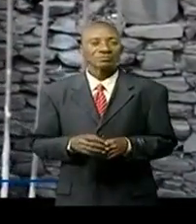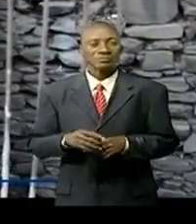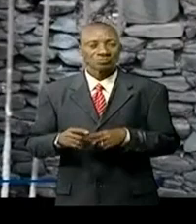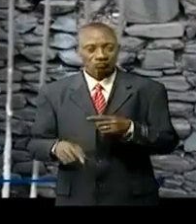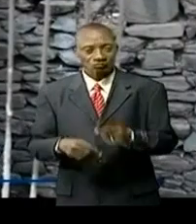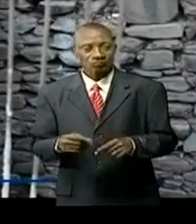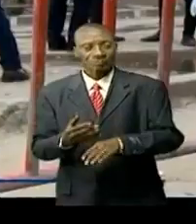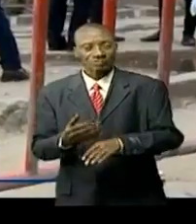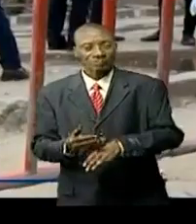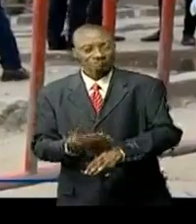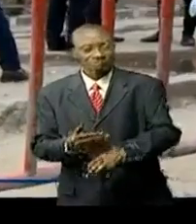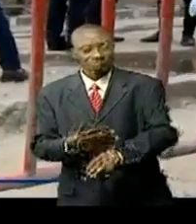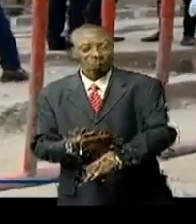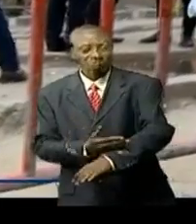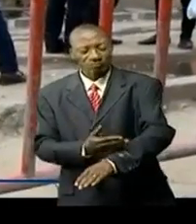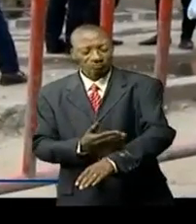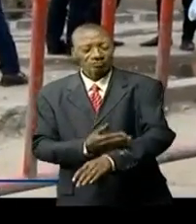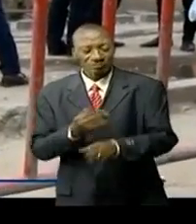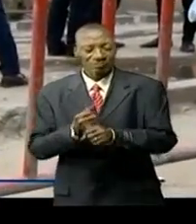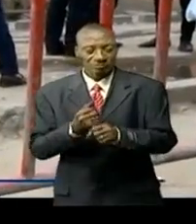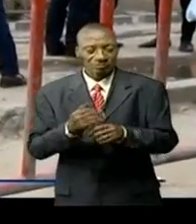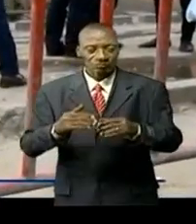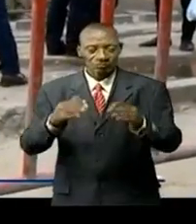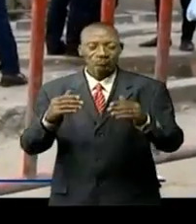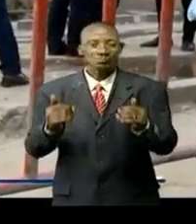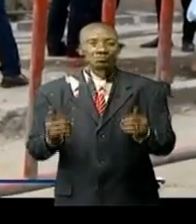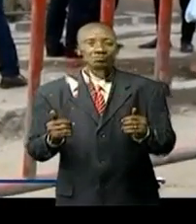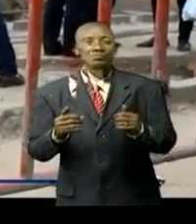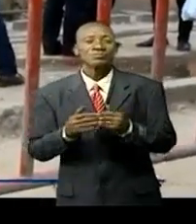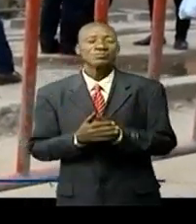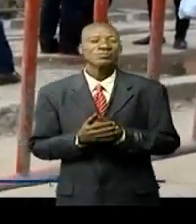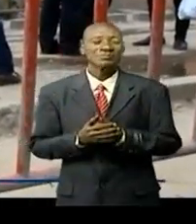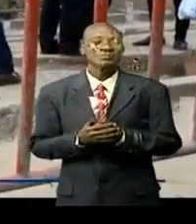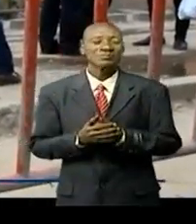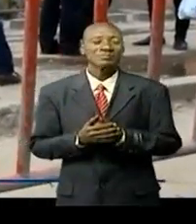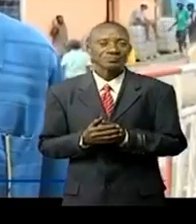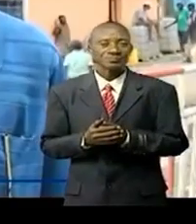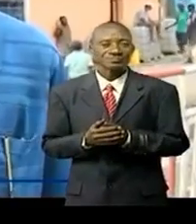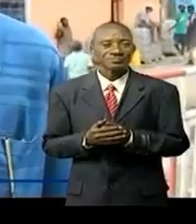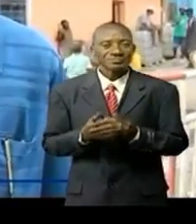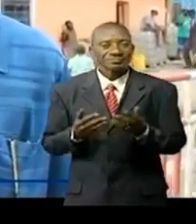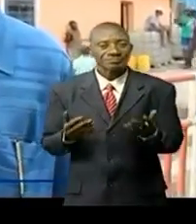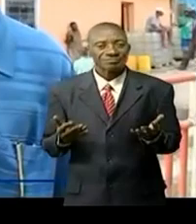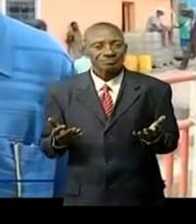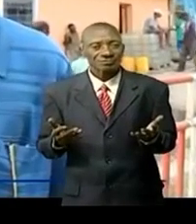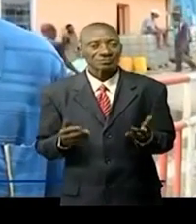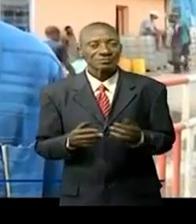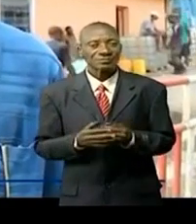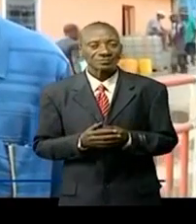à sa vétusté. Ce, en dépit de son caractère hautement historique.